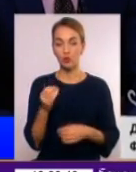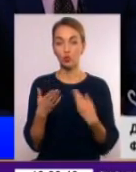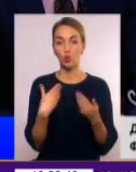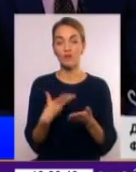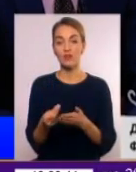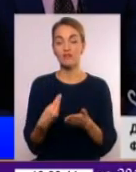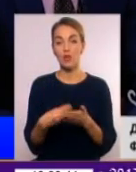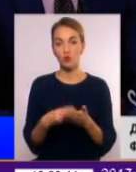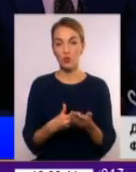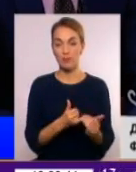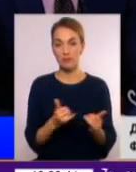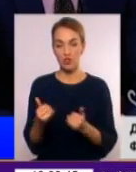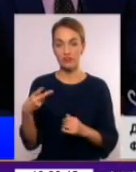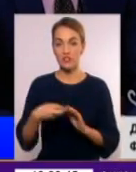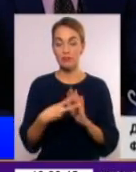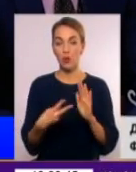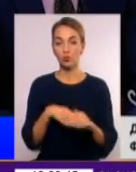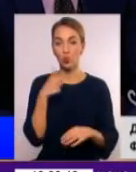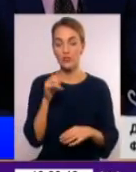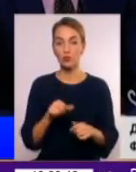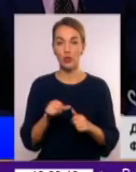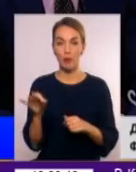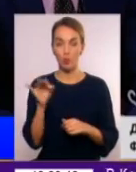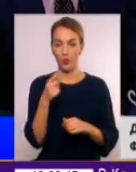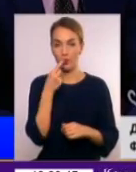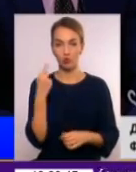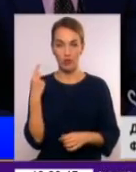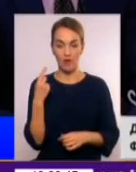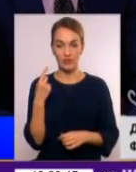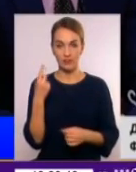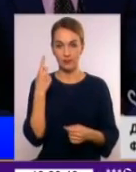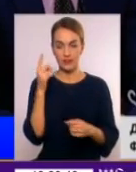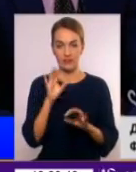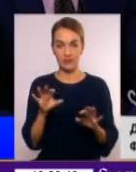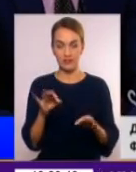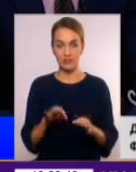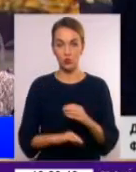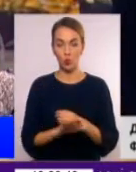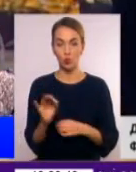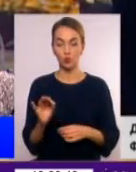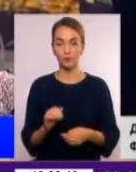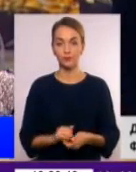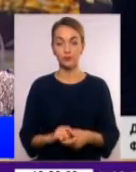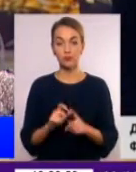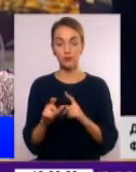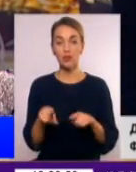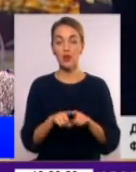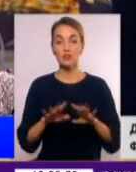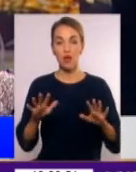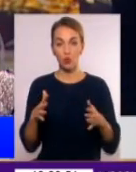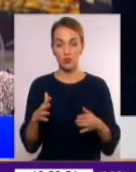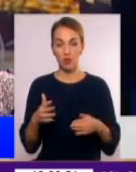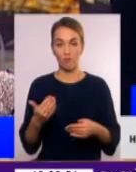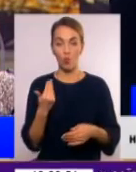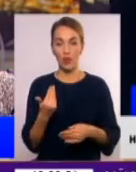в 2017 році і, зокрема, ось про нещодавні звістки зі Сходу? Я вам скажу, що так сталося в моєму житті, що